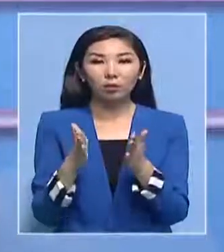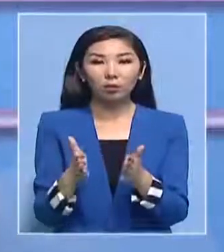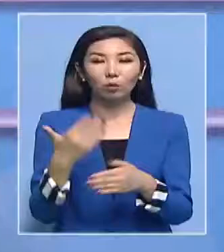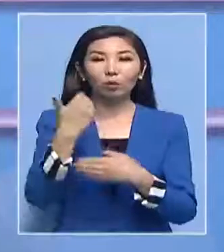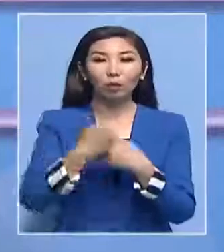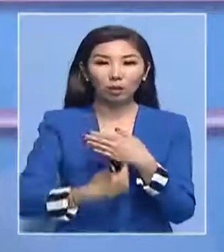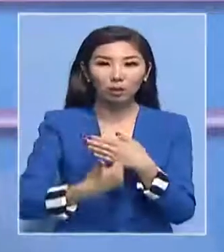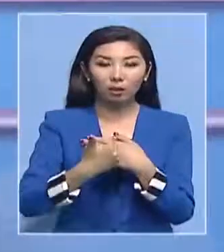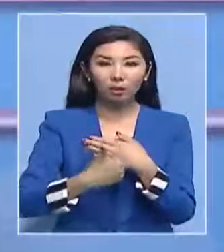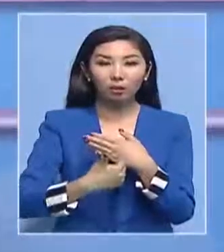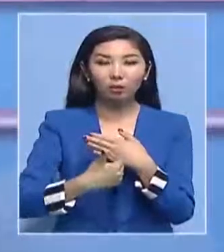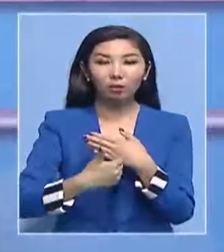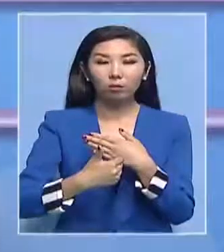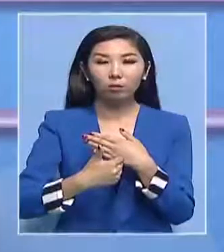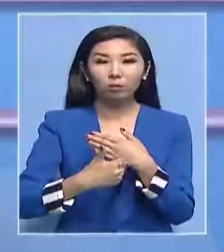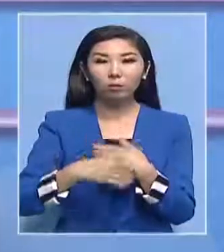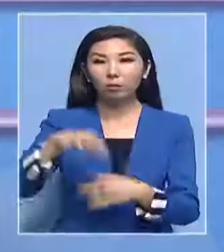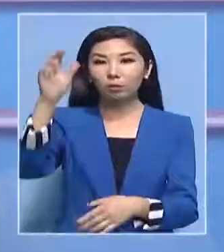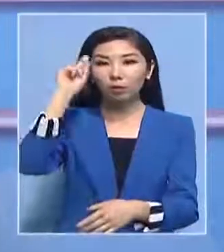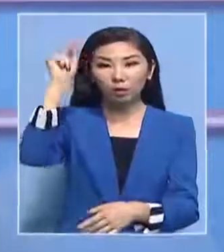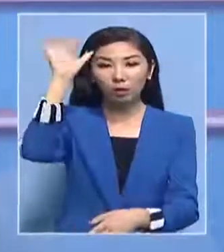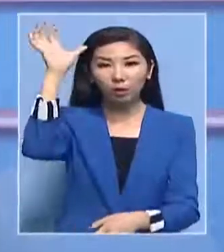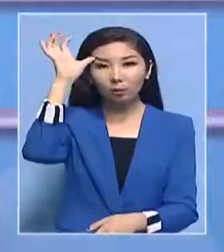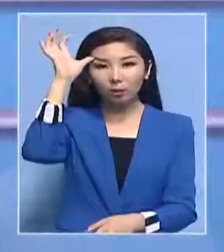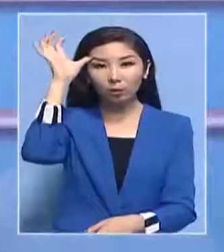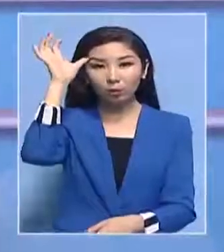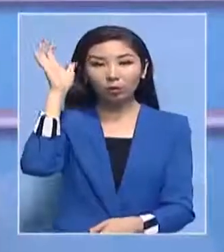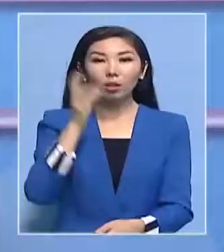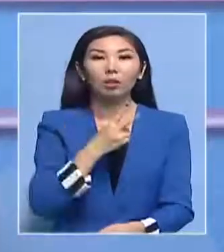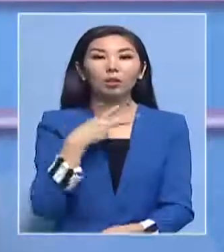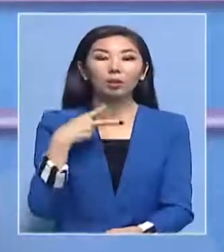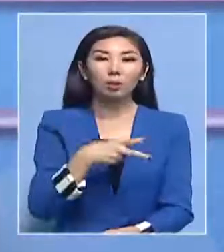орталық комитеттің Қазақстанда салалық білім және ғылым қызметкерлері кәсіптік одағының